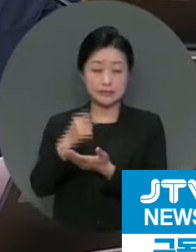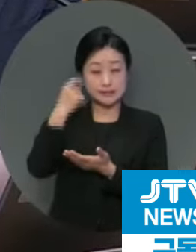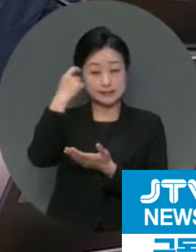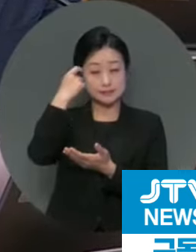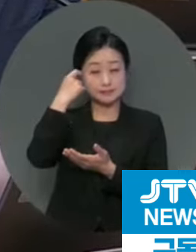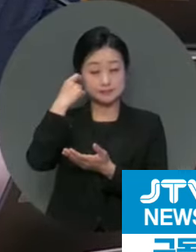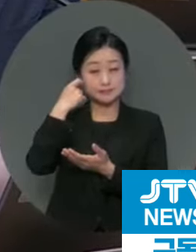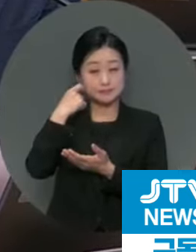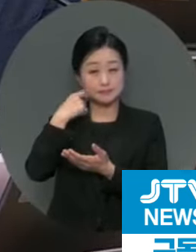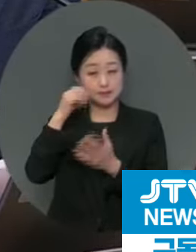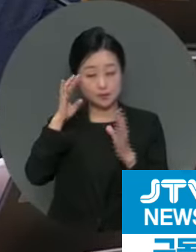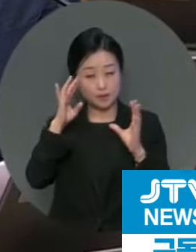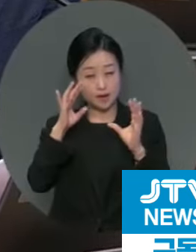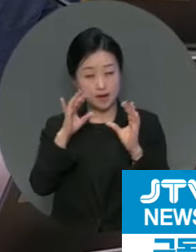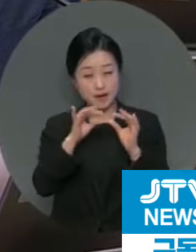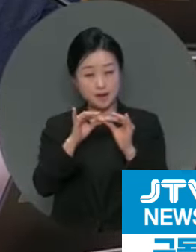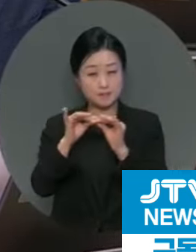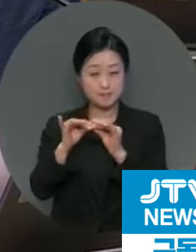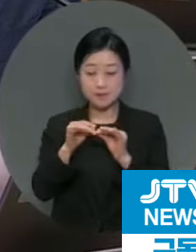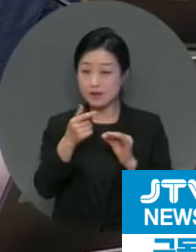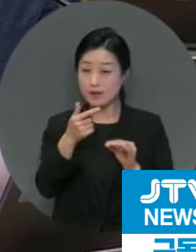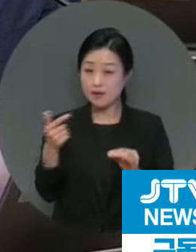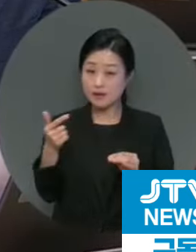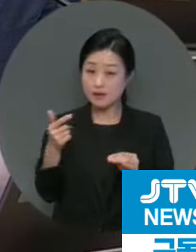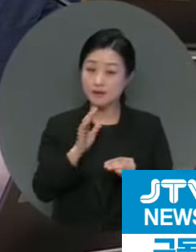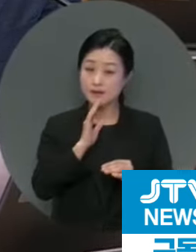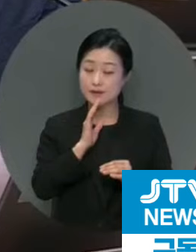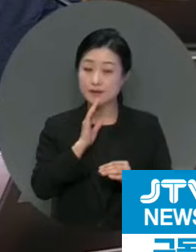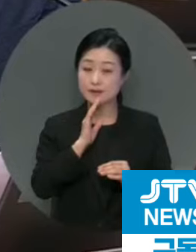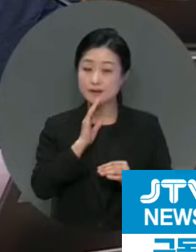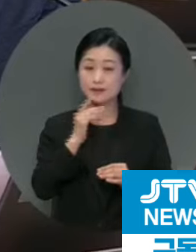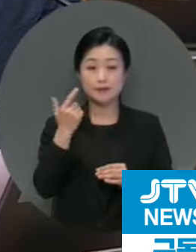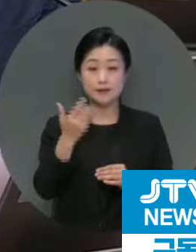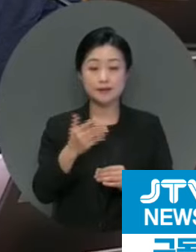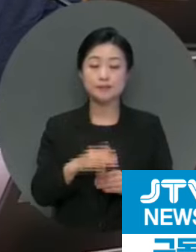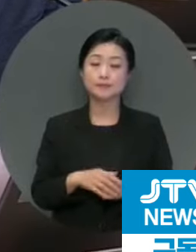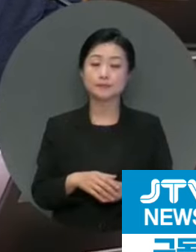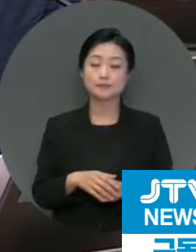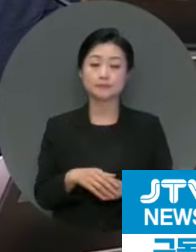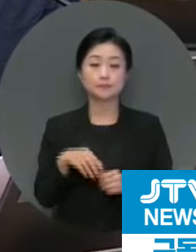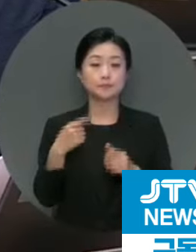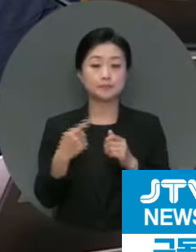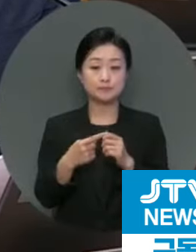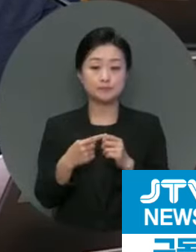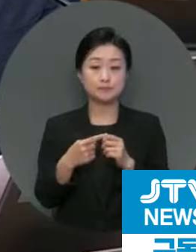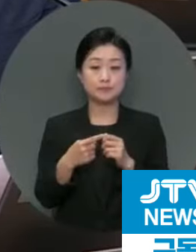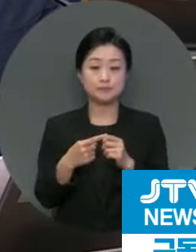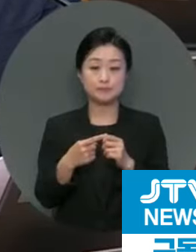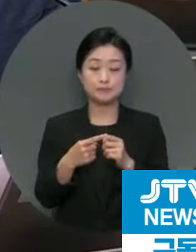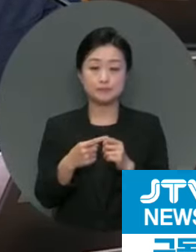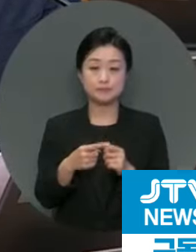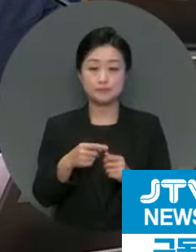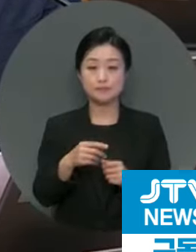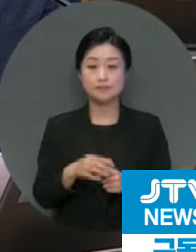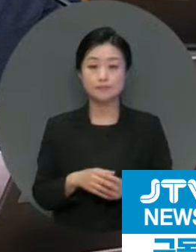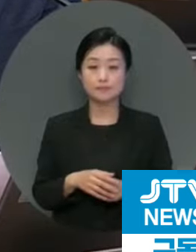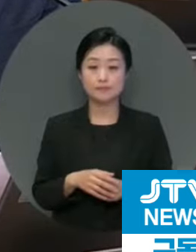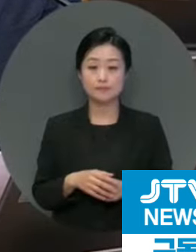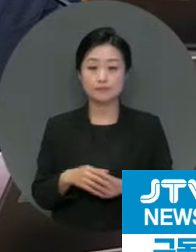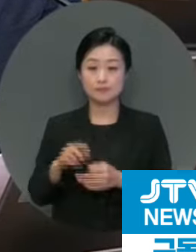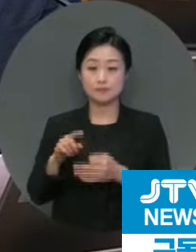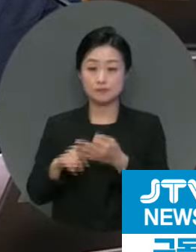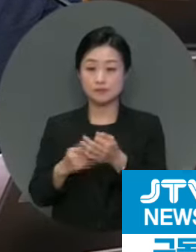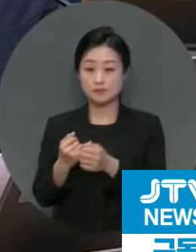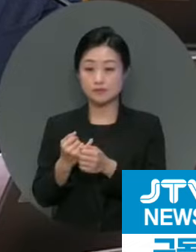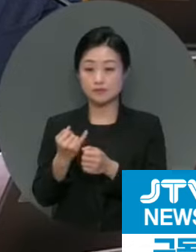어떤 공감이 서로에게 더 통하지 않았는가, 예, 그런 생각이 드는데요. 첫 번째가 이제 그 아마 최은순